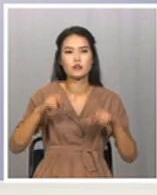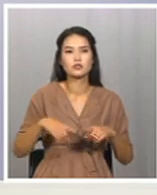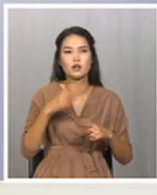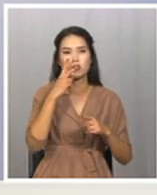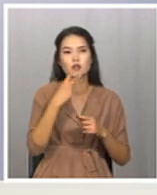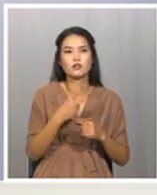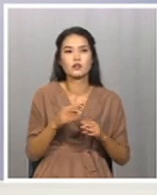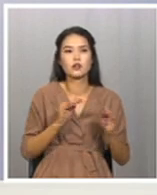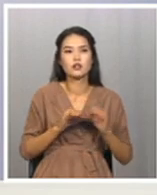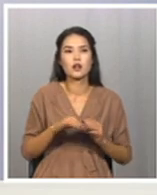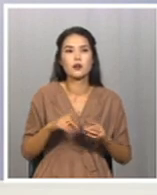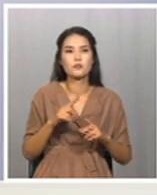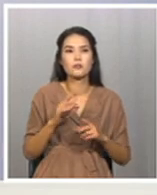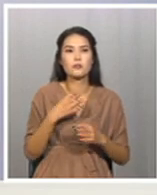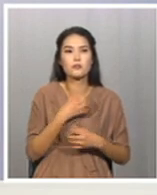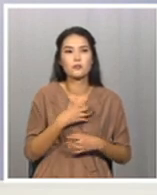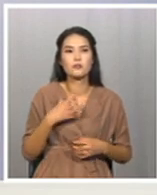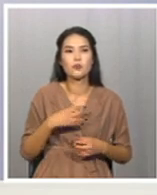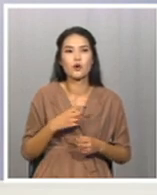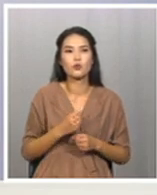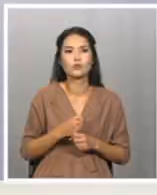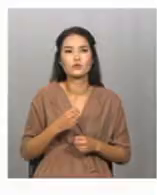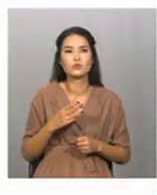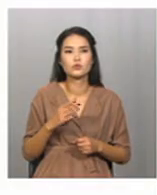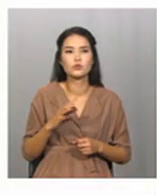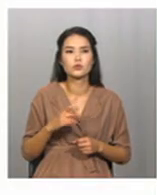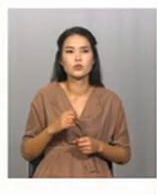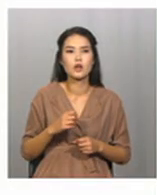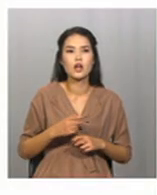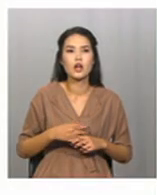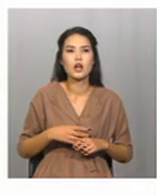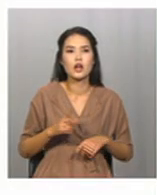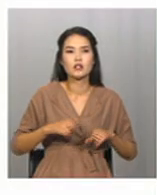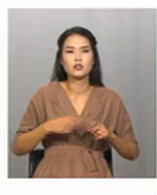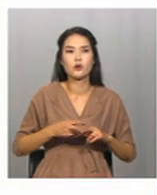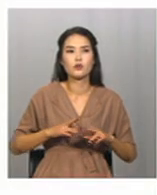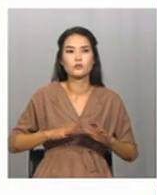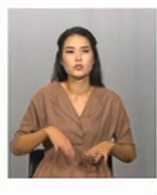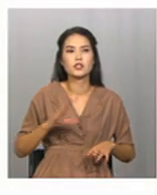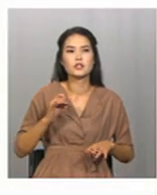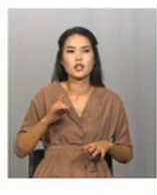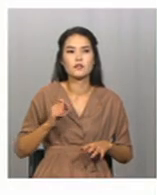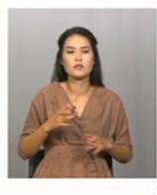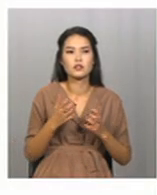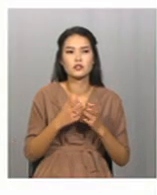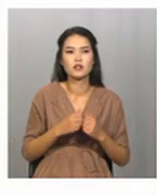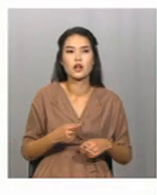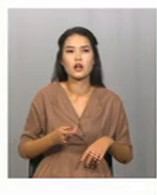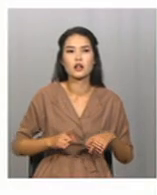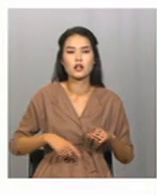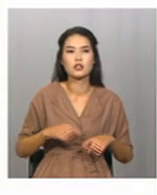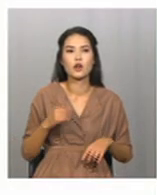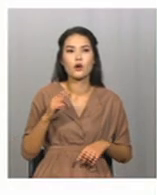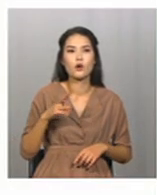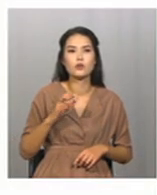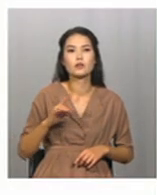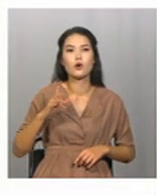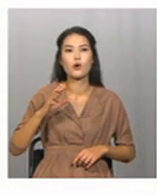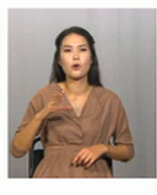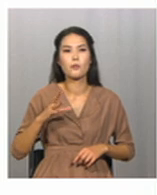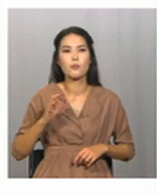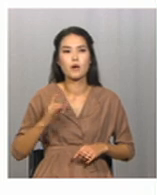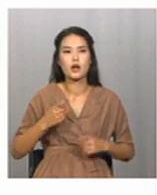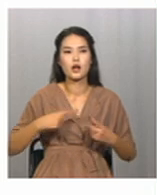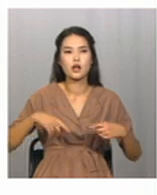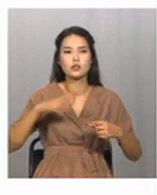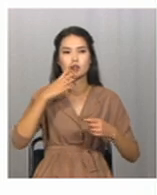арналған бағдарламалық күрделі жүйе. Әдетте ол жеке сервис болып саналады, алайда хостинг компаниялармен